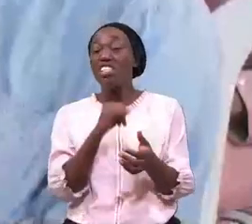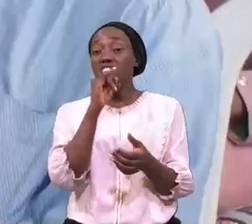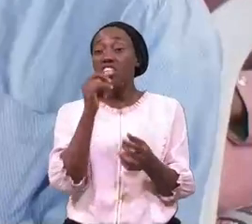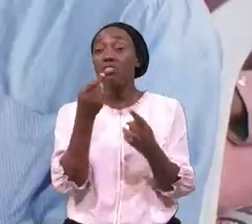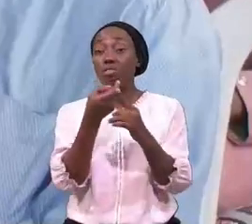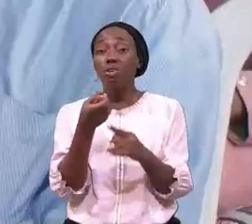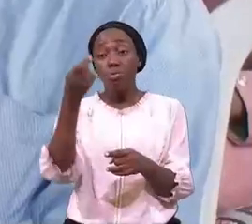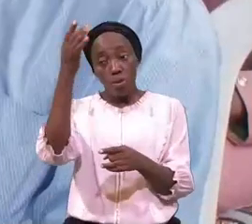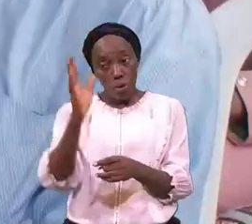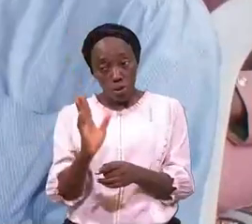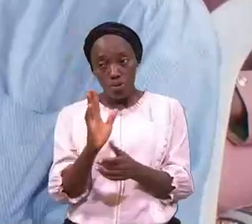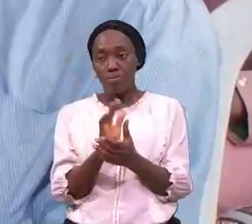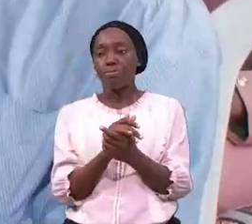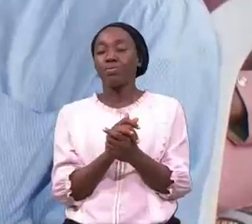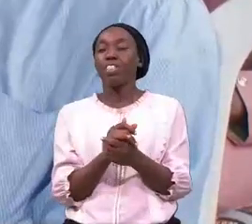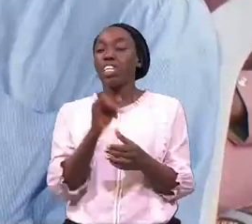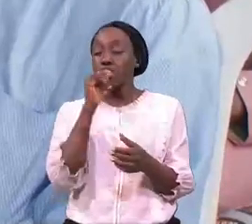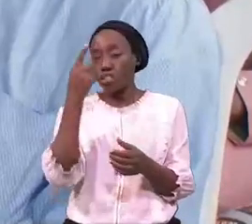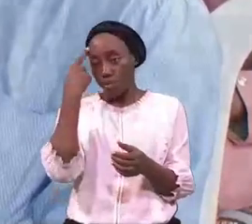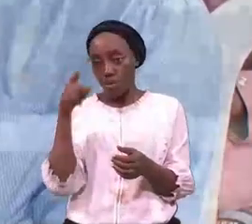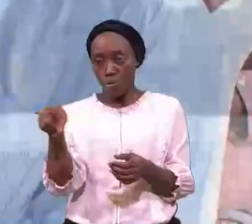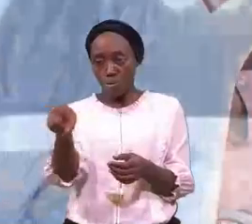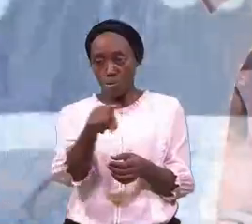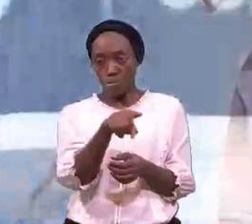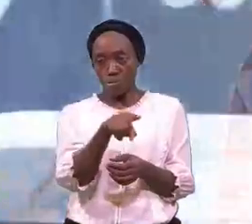Répondez-moi. Et c'est pour toi.